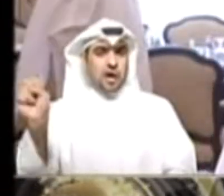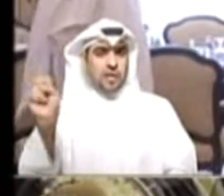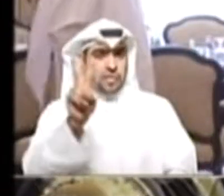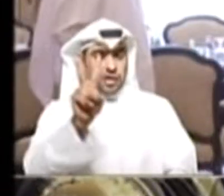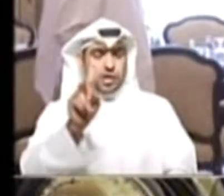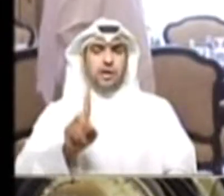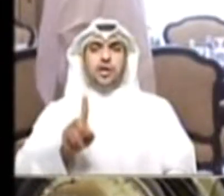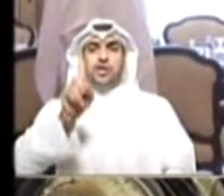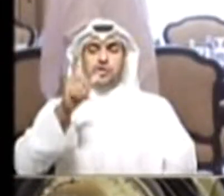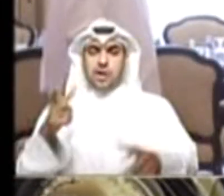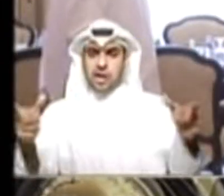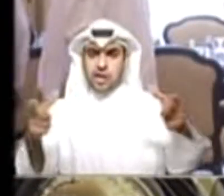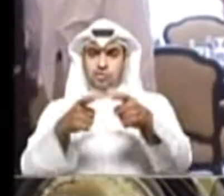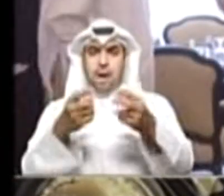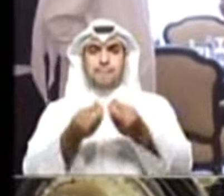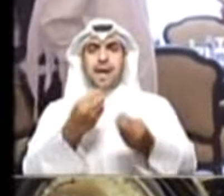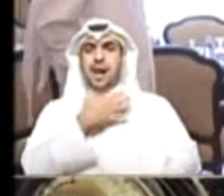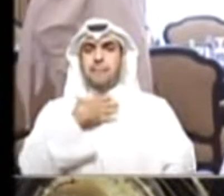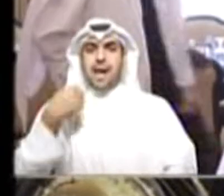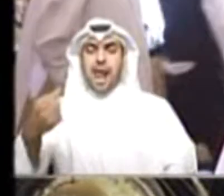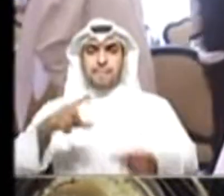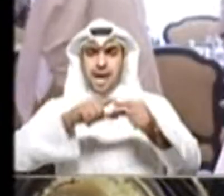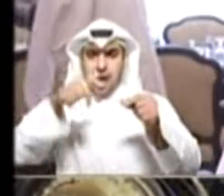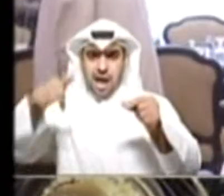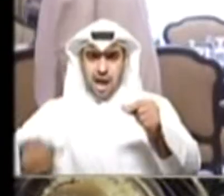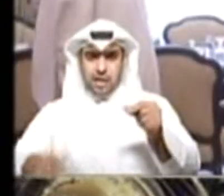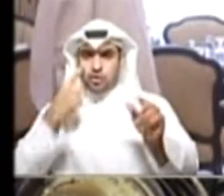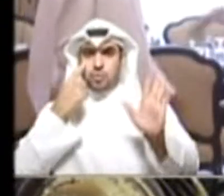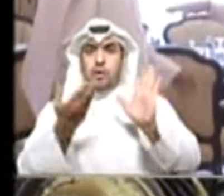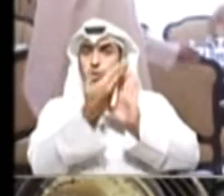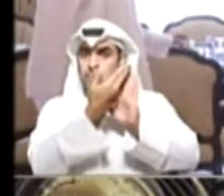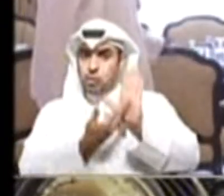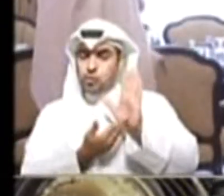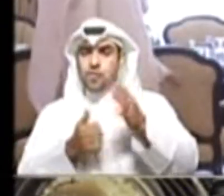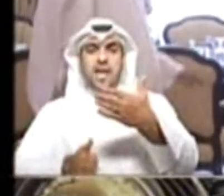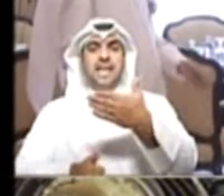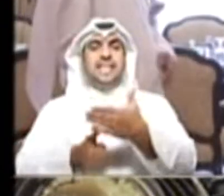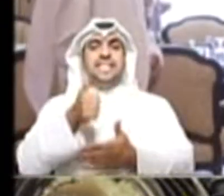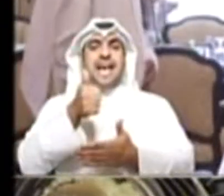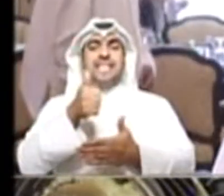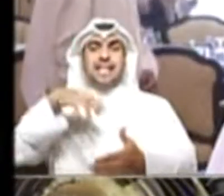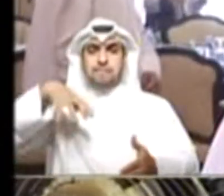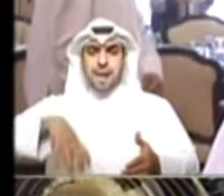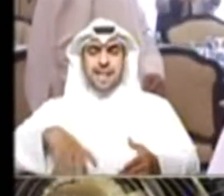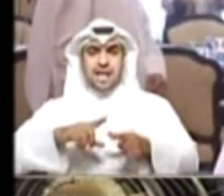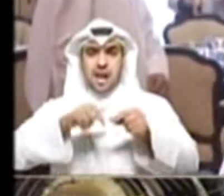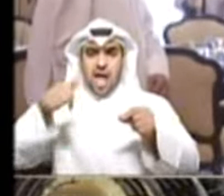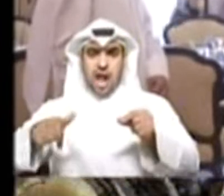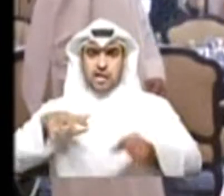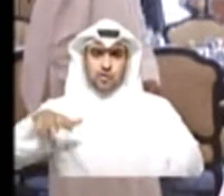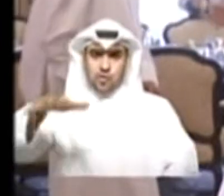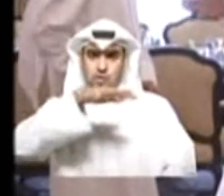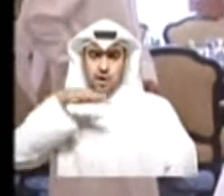فعالية مشتركة مع الأمانة العامة نبين فيها إنجازات ودور الأمانة العامة لمجلس التعاون